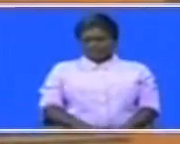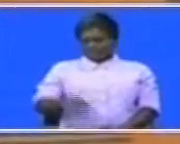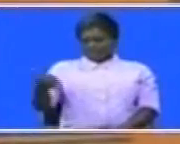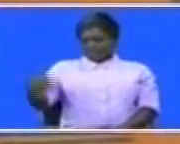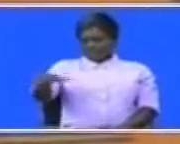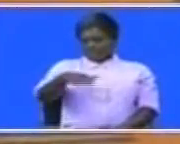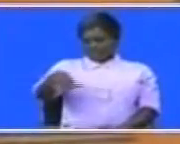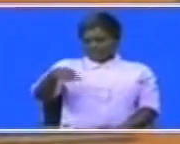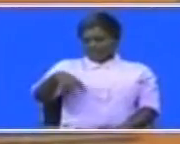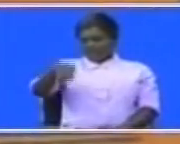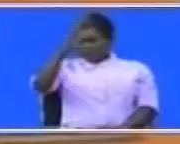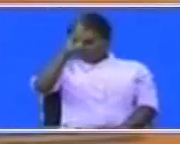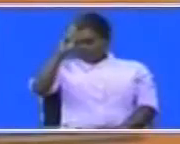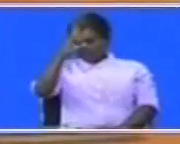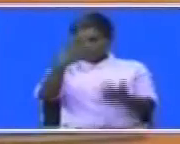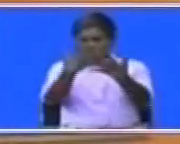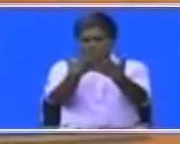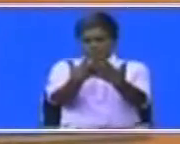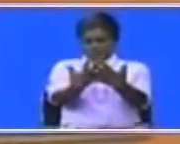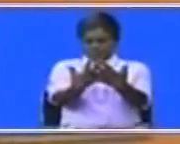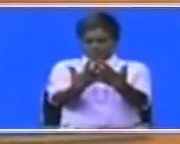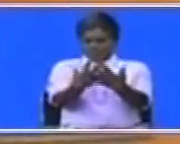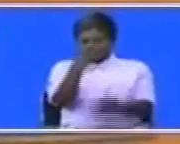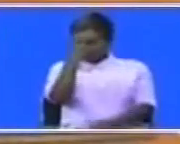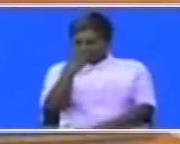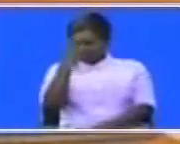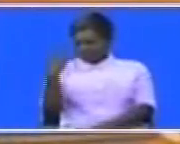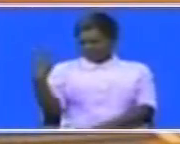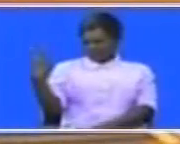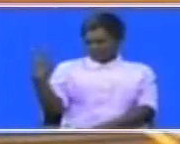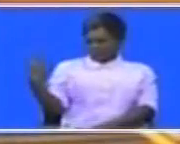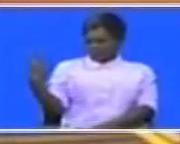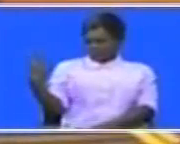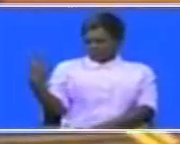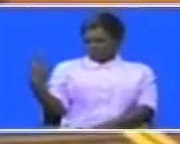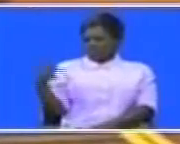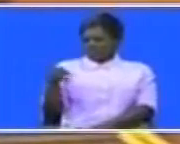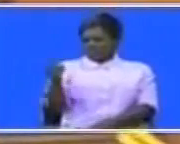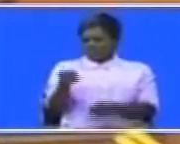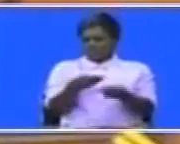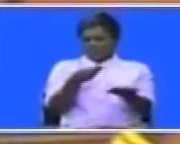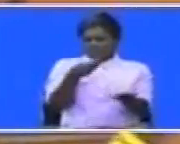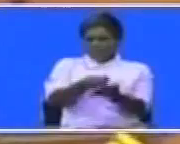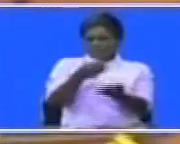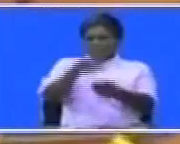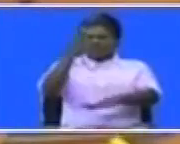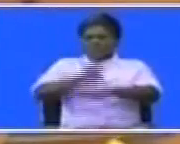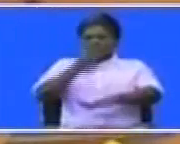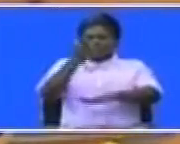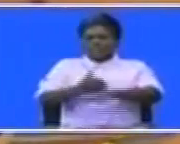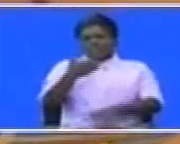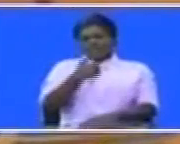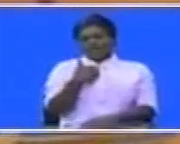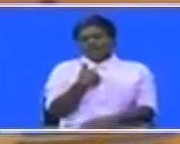Kwingineko, maafisa wa polisi wanamzuilia ama wanawazuilia washukiwa wawili ambao wametajwa kuwa vigogo wa kusafirisha pesa gushi nchini au